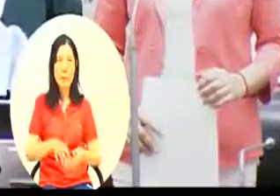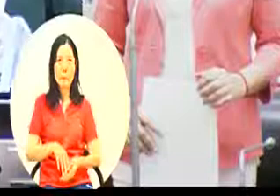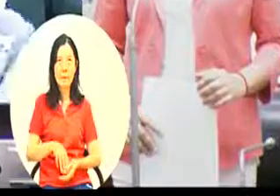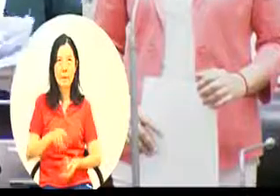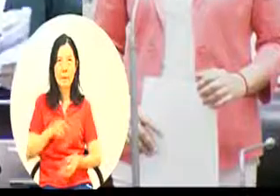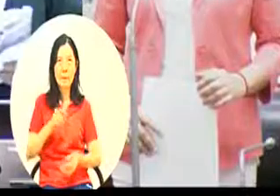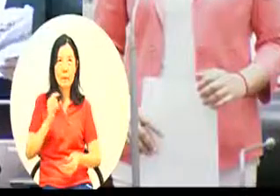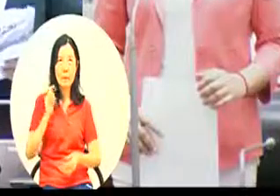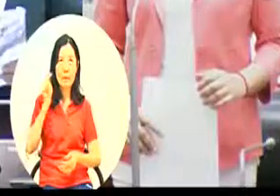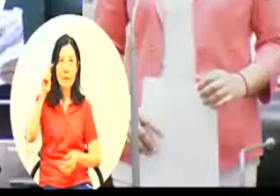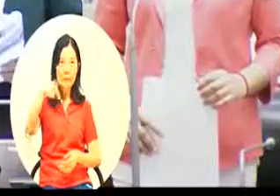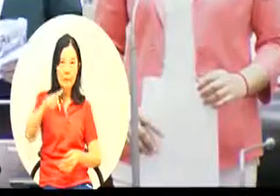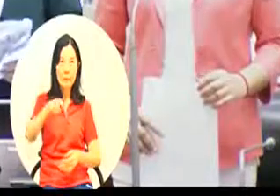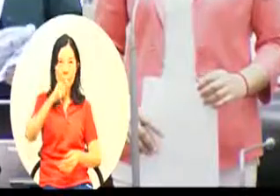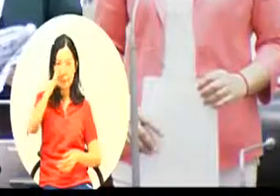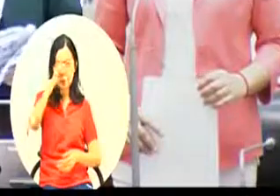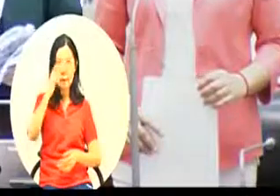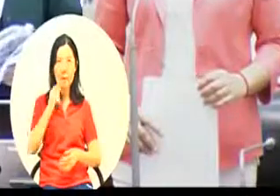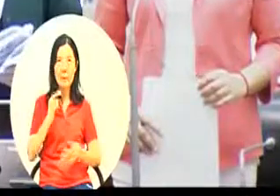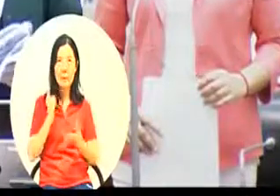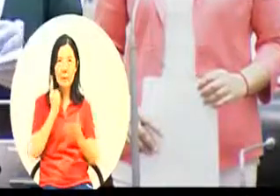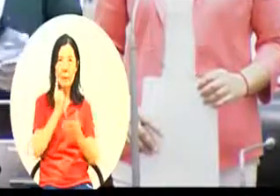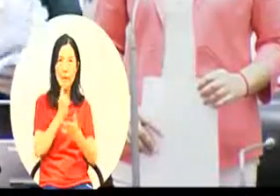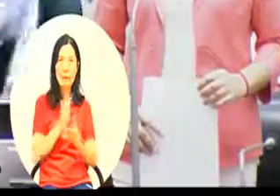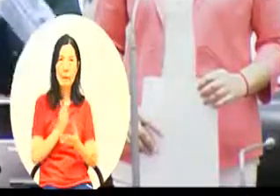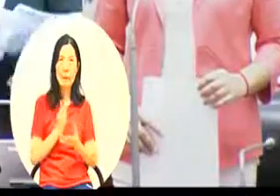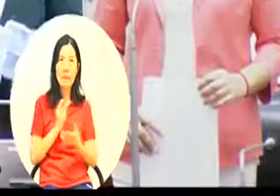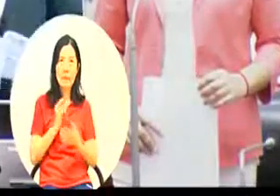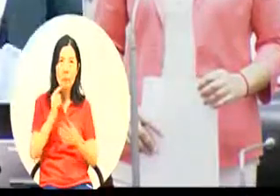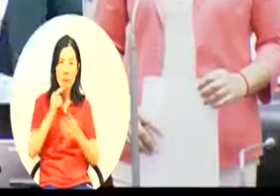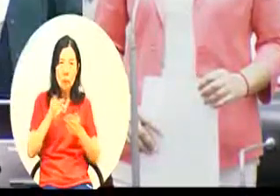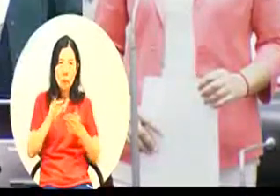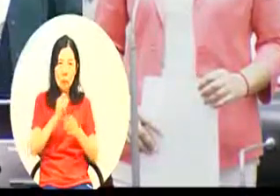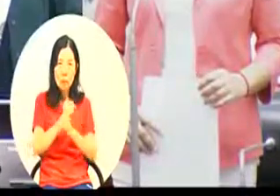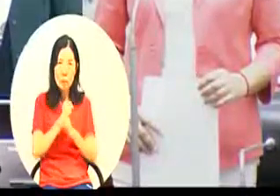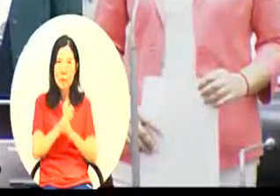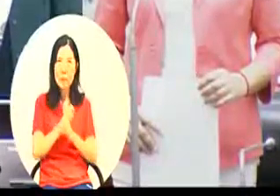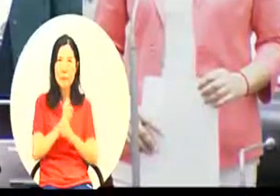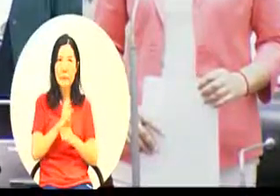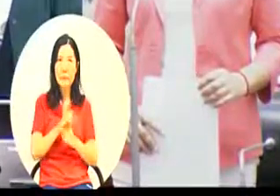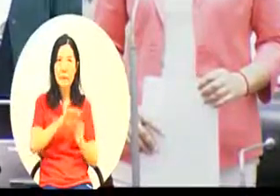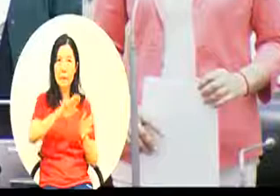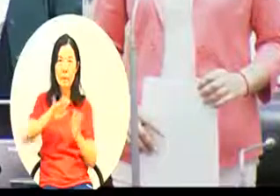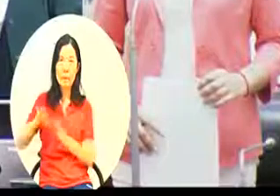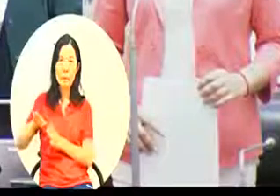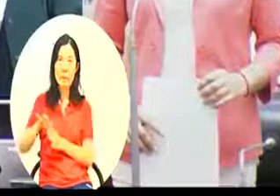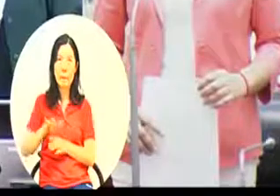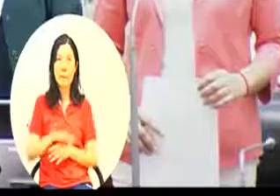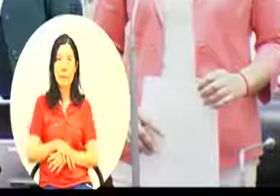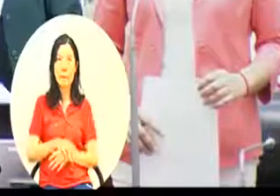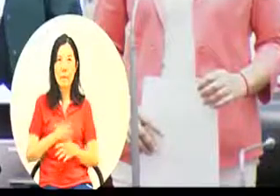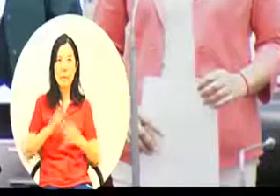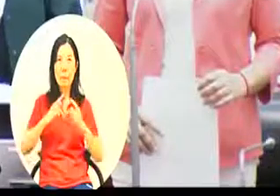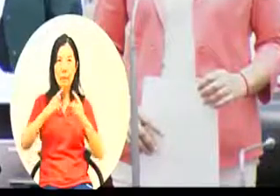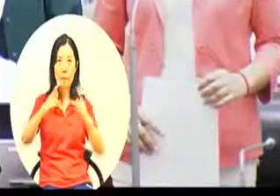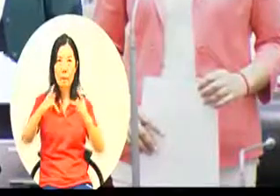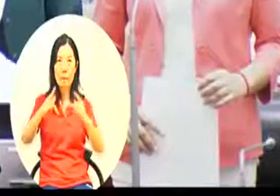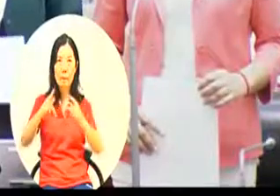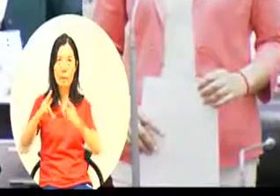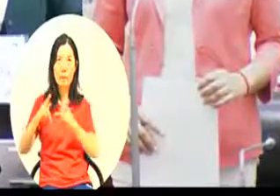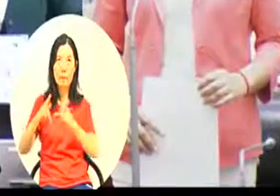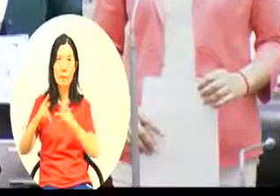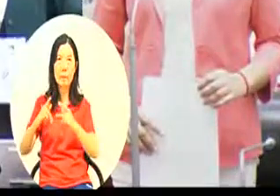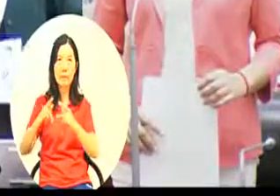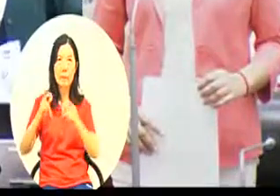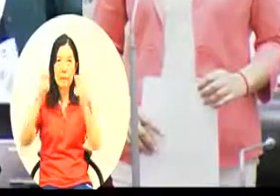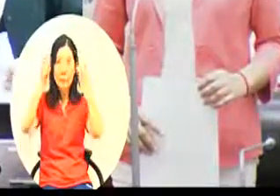们下次希望我们都能够更加的注意。另外有关于这个捷运的